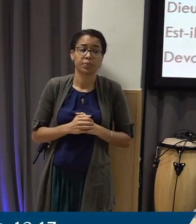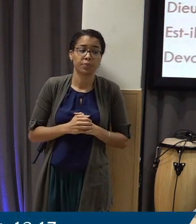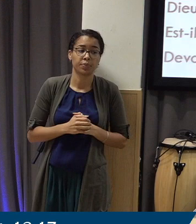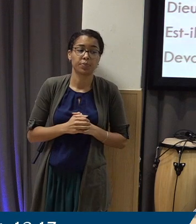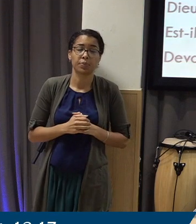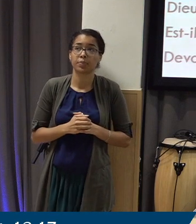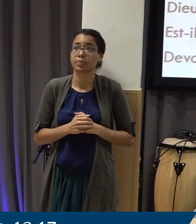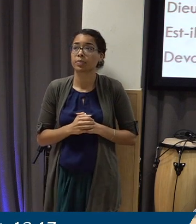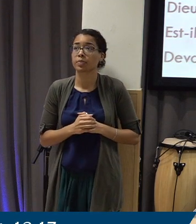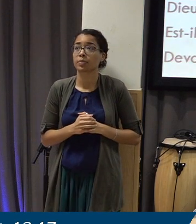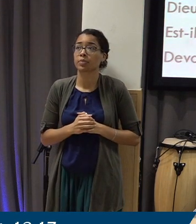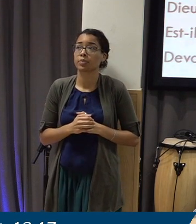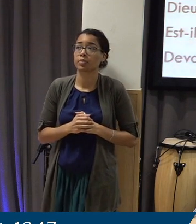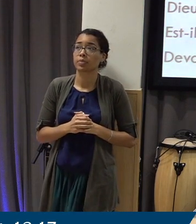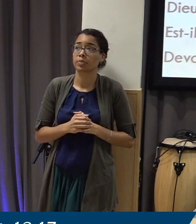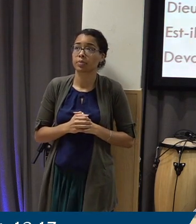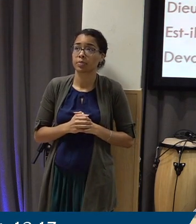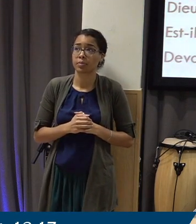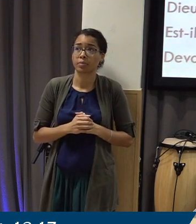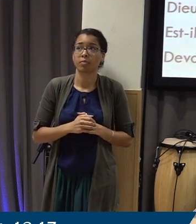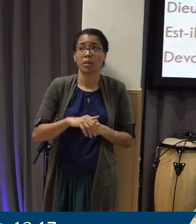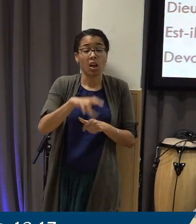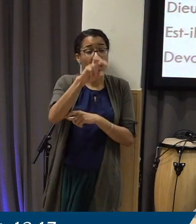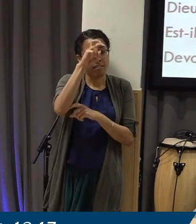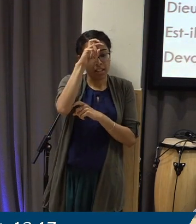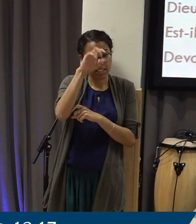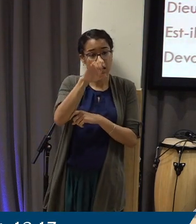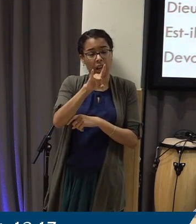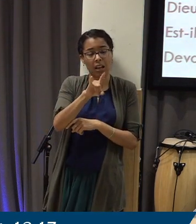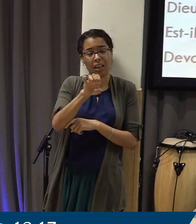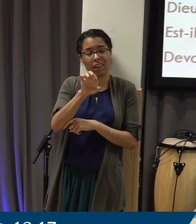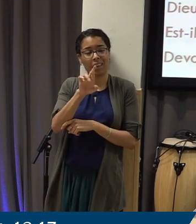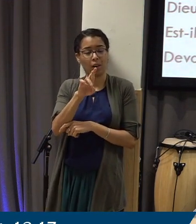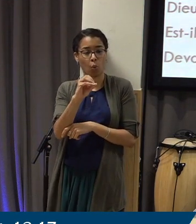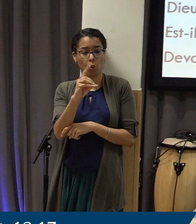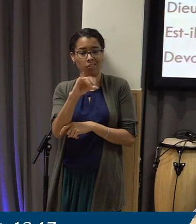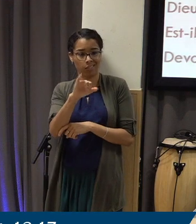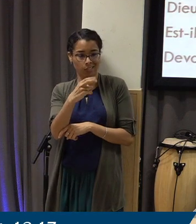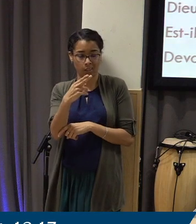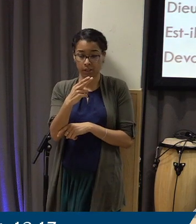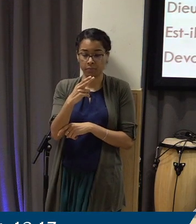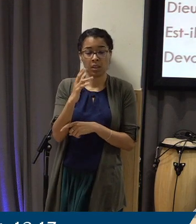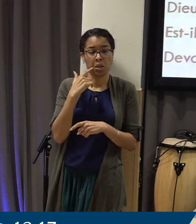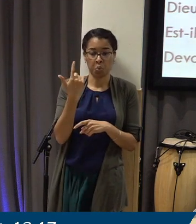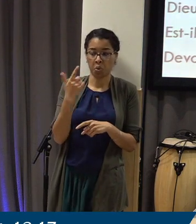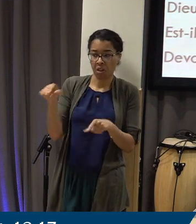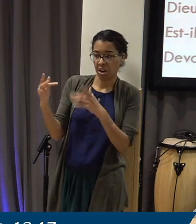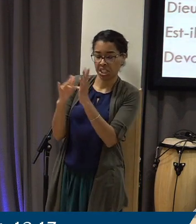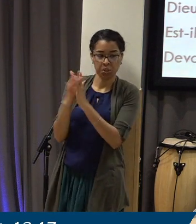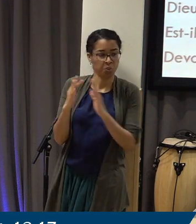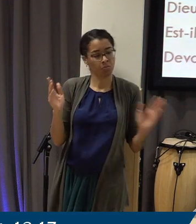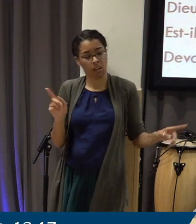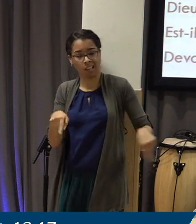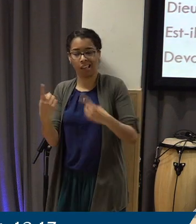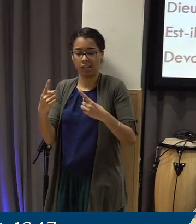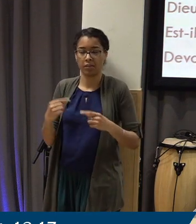Il est dit ceci. « Ils envoyèrent auprès de Jésus quelques-uns des pharisiens et des hérodiens afin de les surprendre par ses